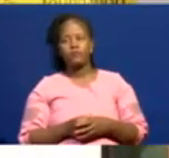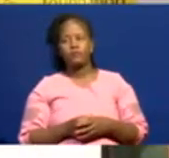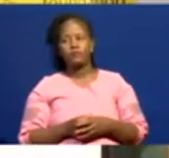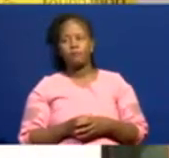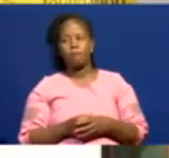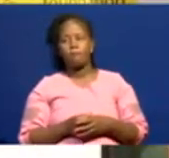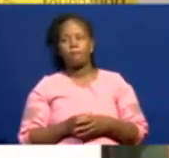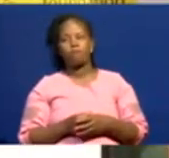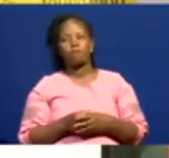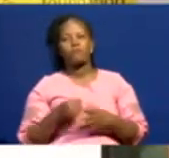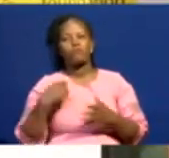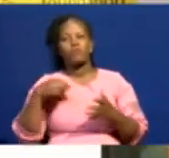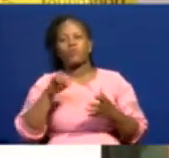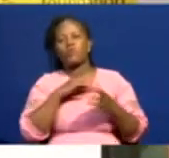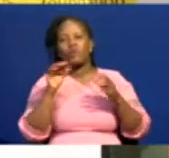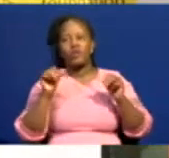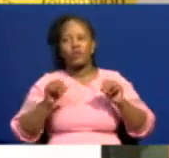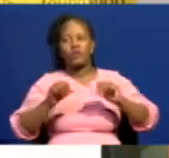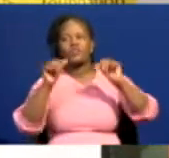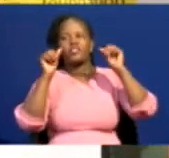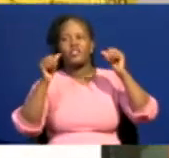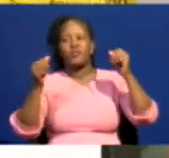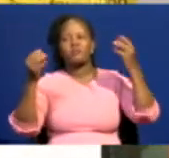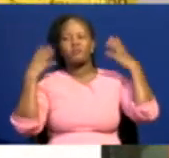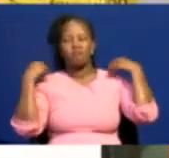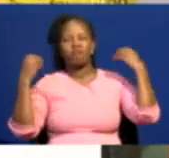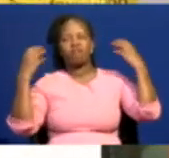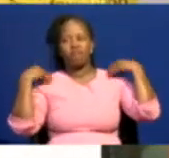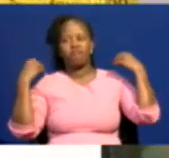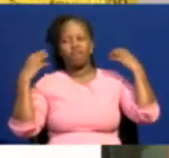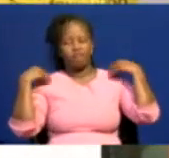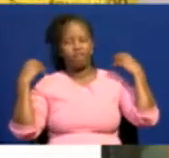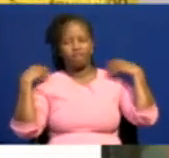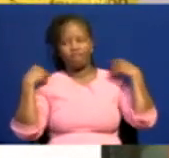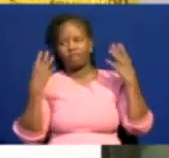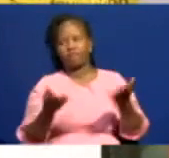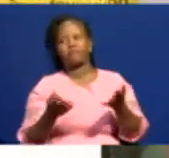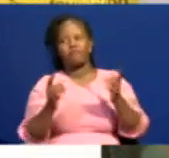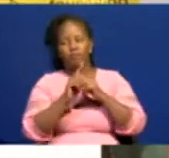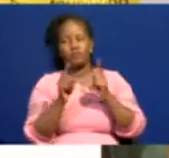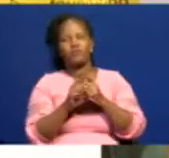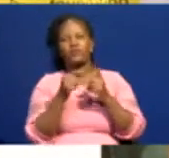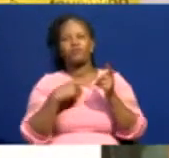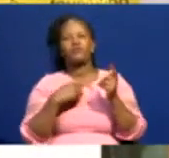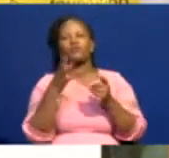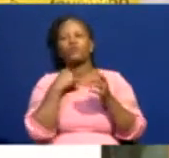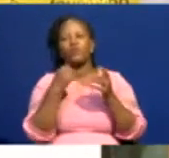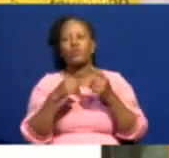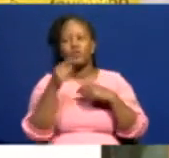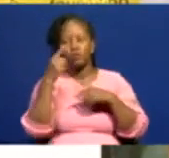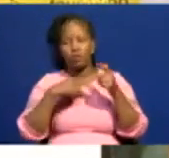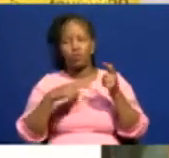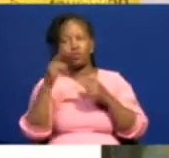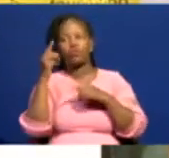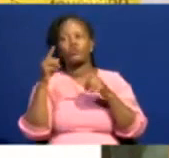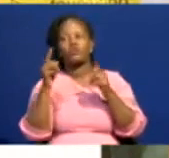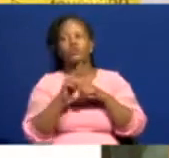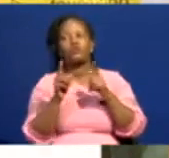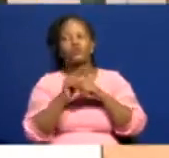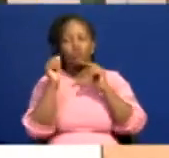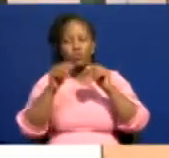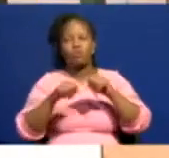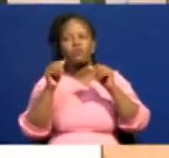Endelea kujifunza vizuri, tunaweza kuwa kwa tumaini yangu ni nishinde pata kuenda njiza